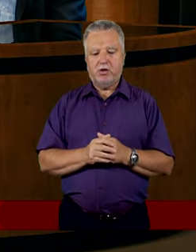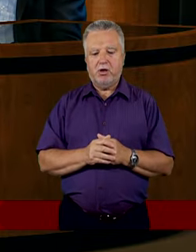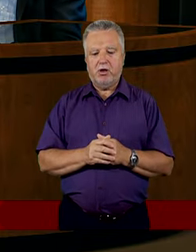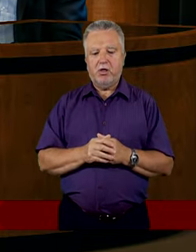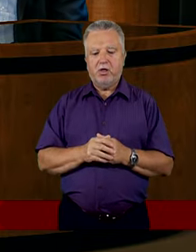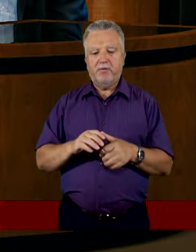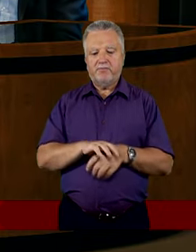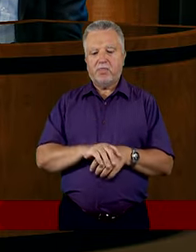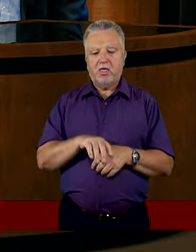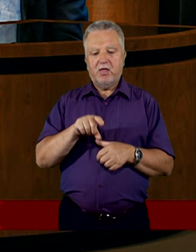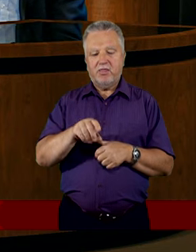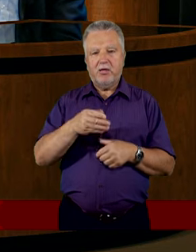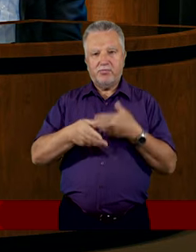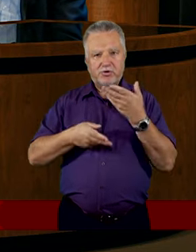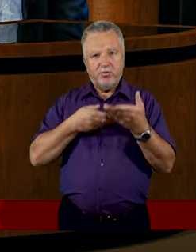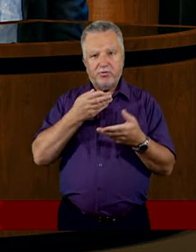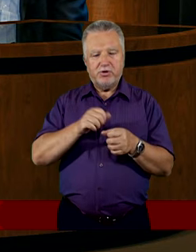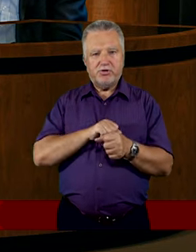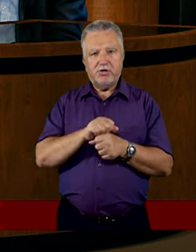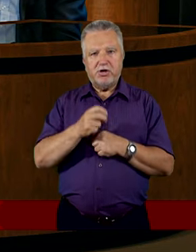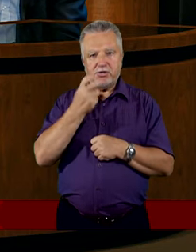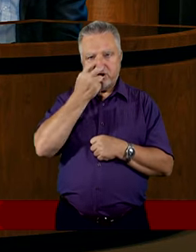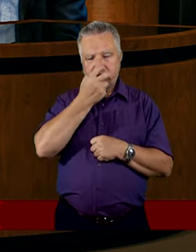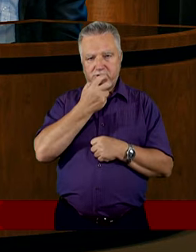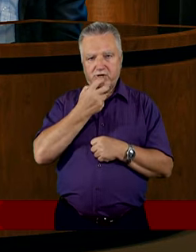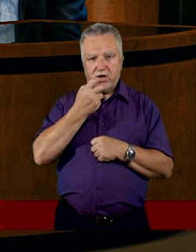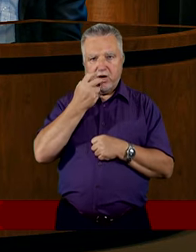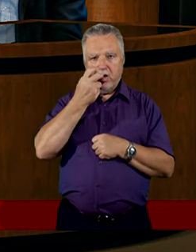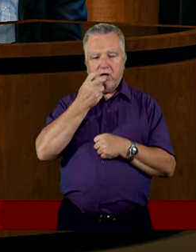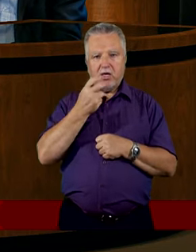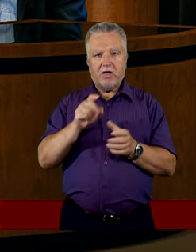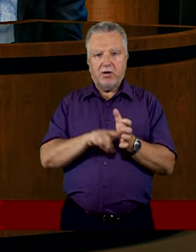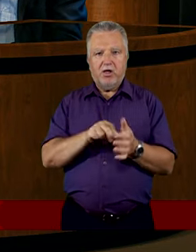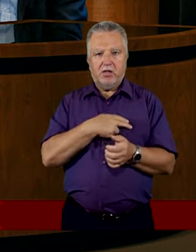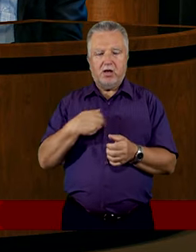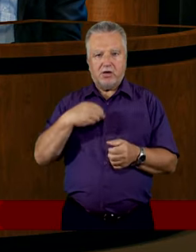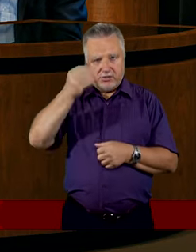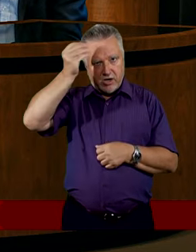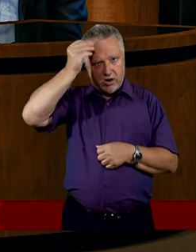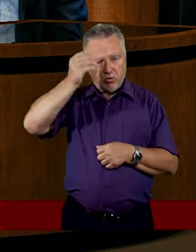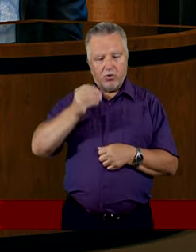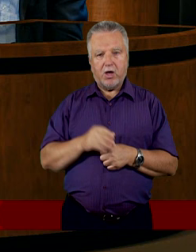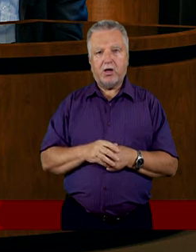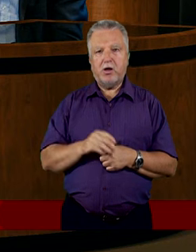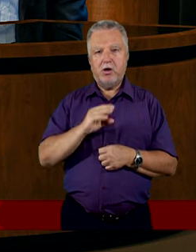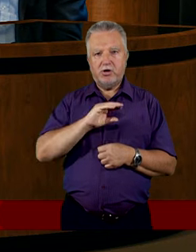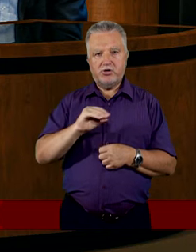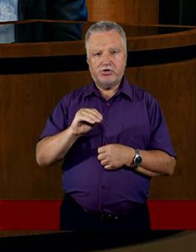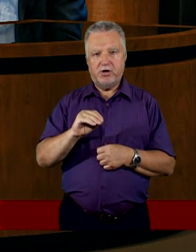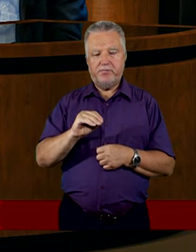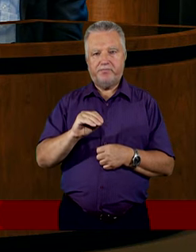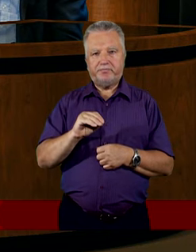tak. W tej przypowieści o pannach jest też taka ciekawa dla nas nauka zawarta,